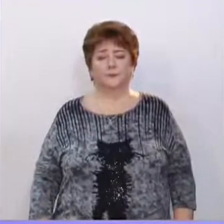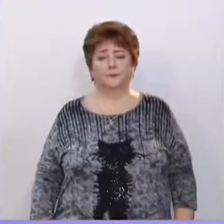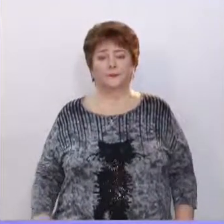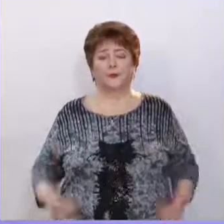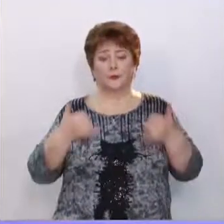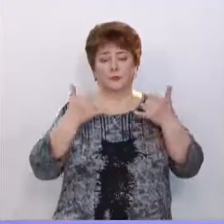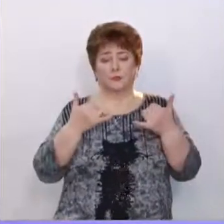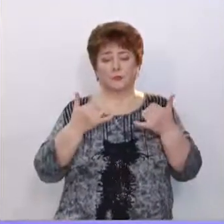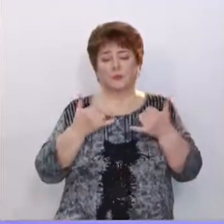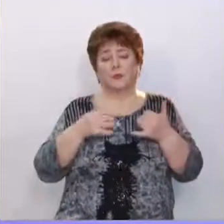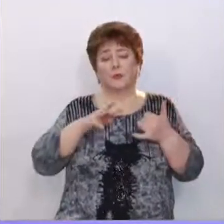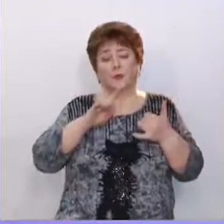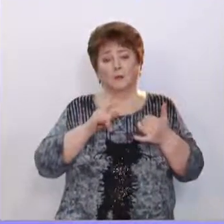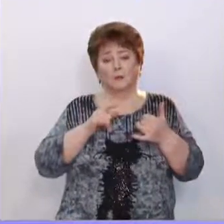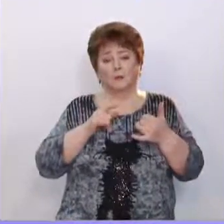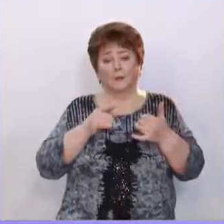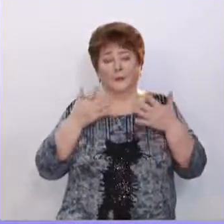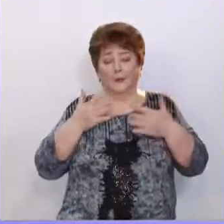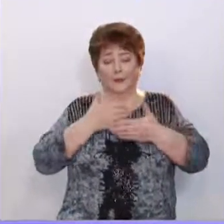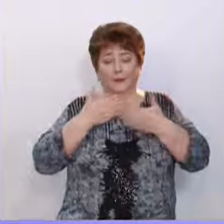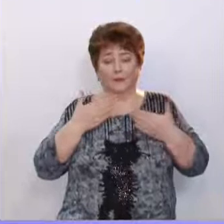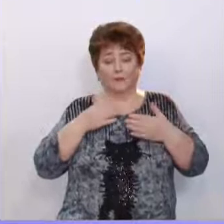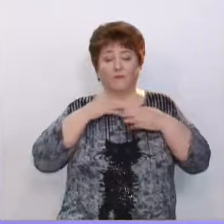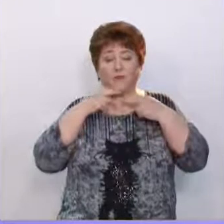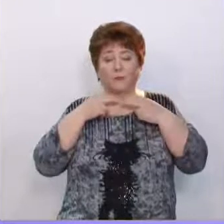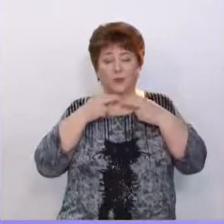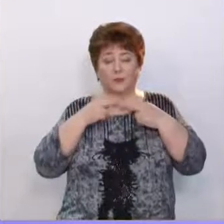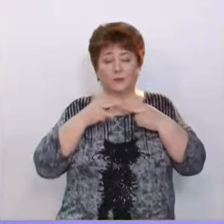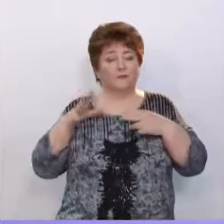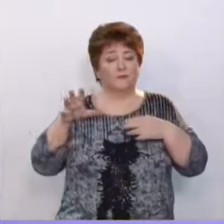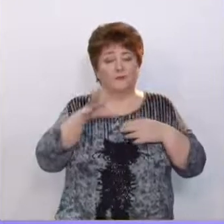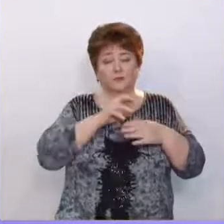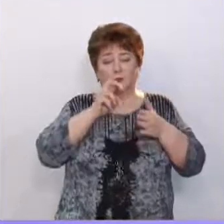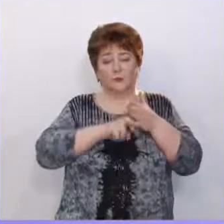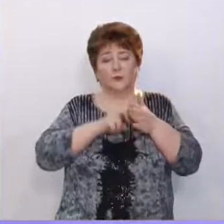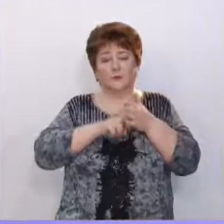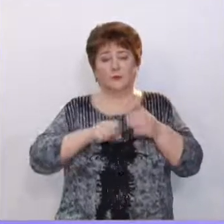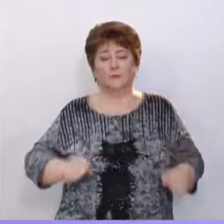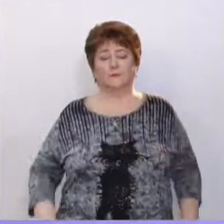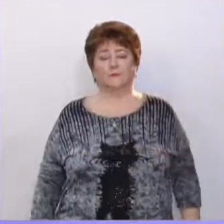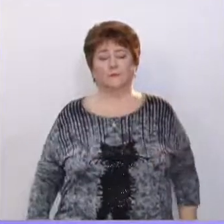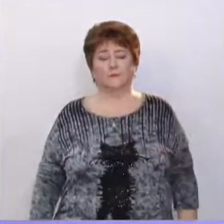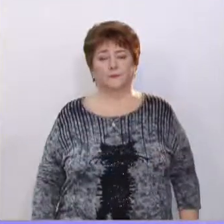А теперь мы не зеваем, а внимательно все проверяем.